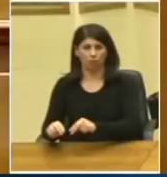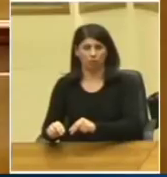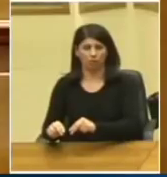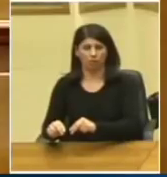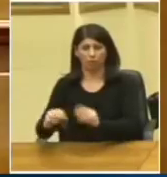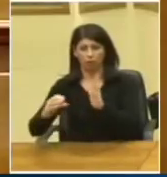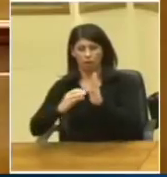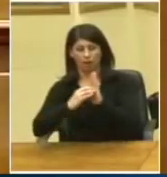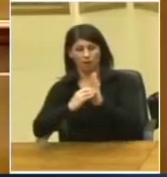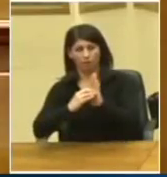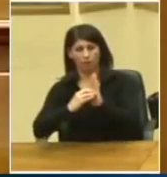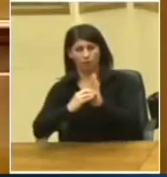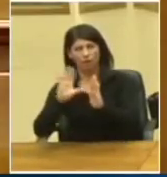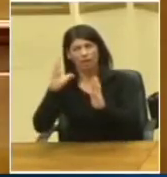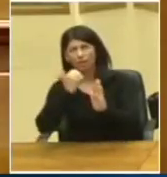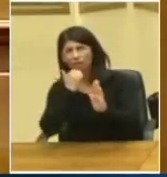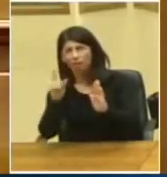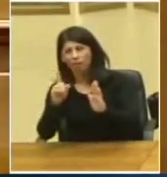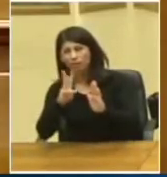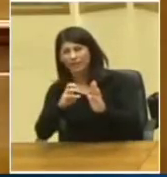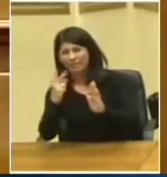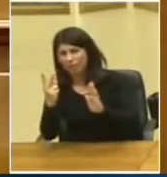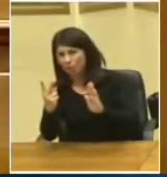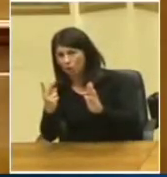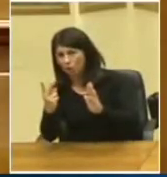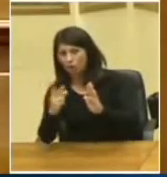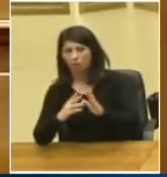το άρθρο, αν δεν κάνω λάθος, το 32,